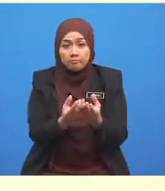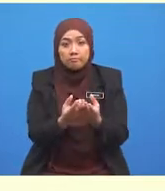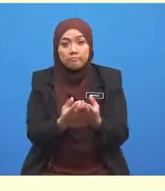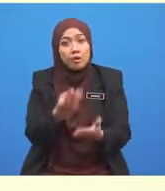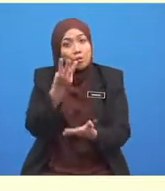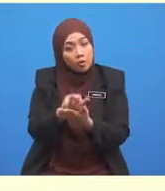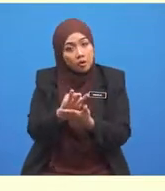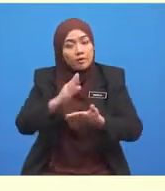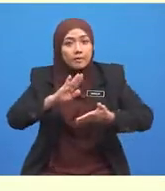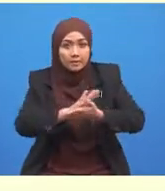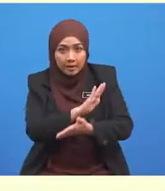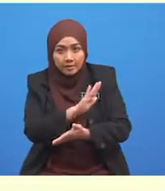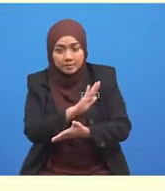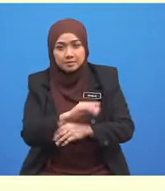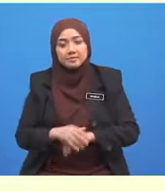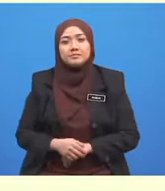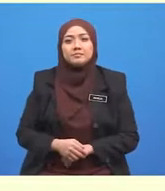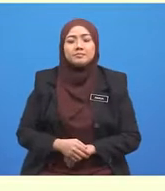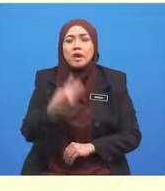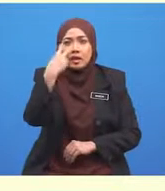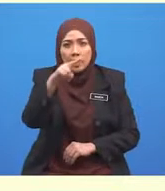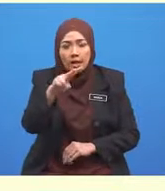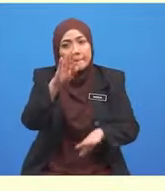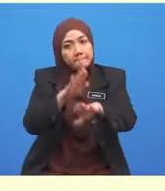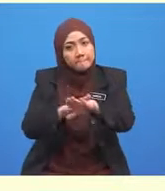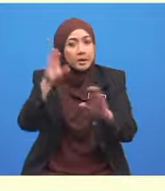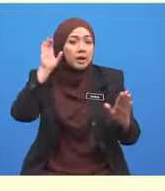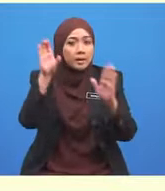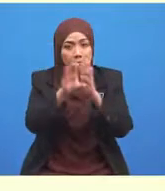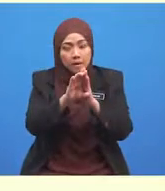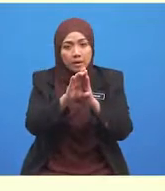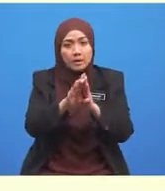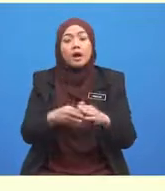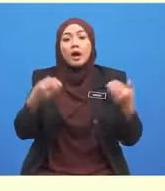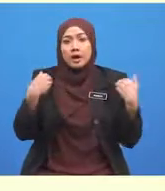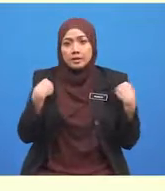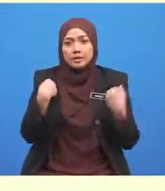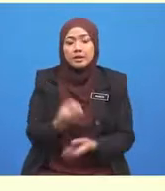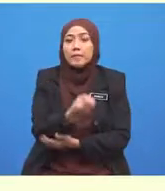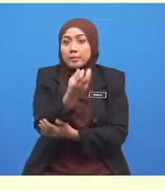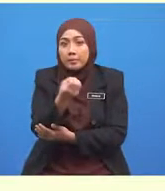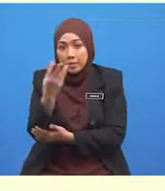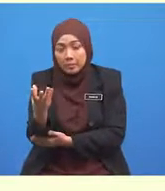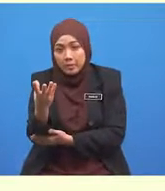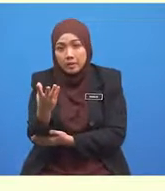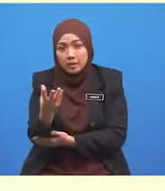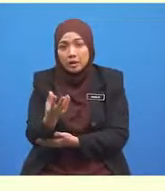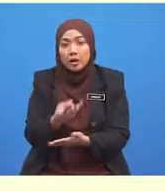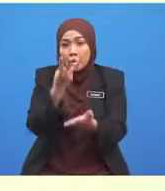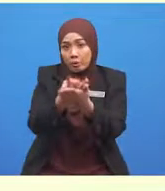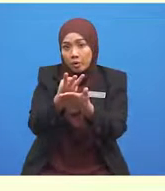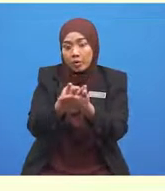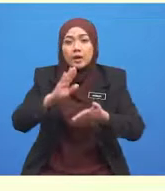Di paparan ini, cikgu telah kumpulkan beberapa mata wang Malaysia berbentuk